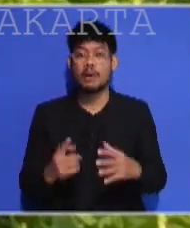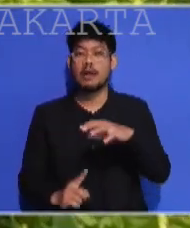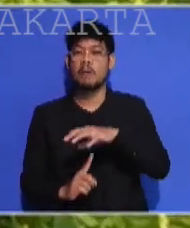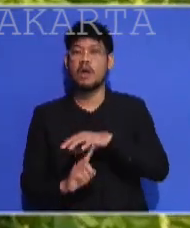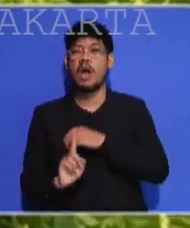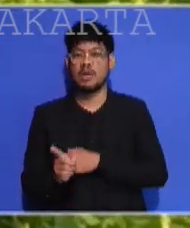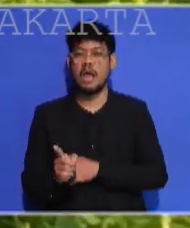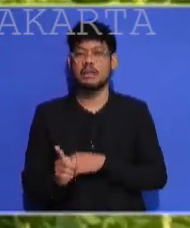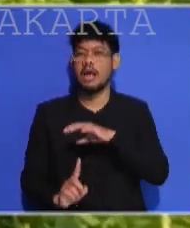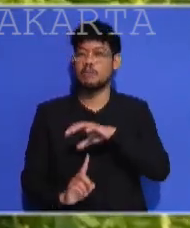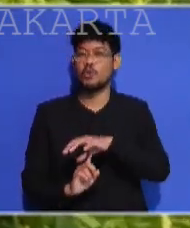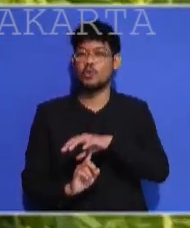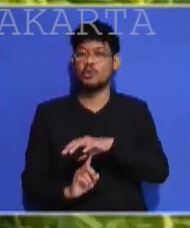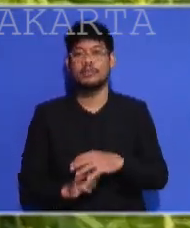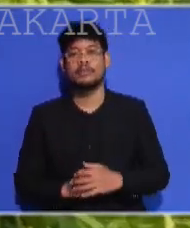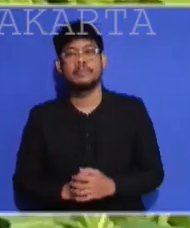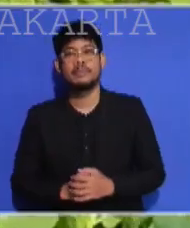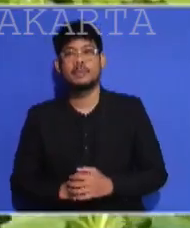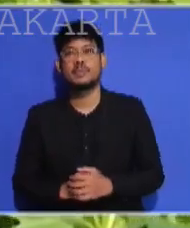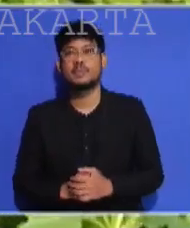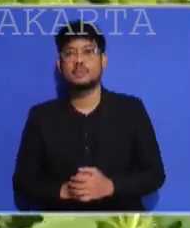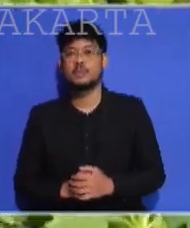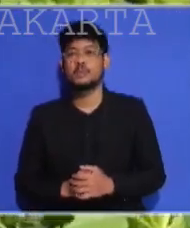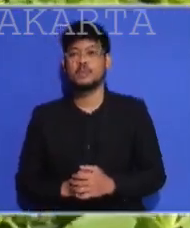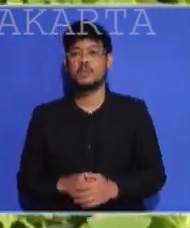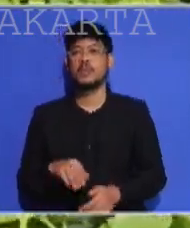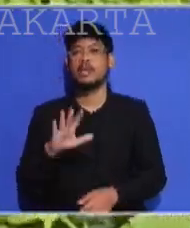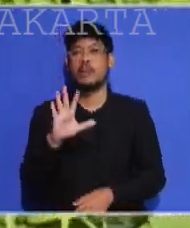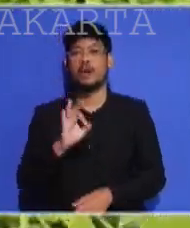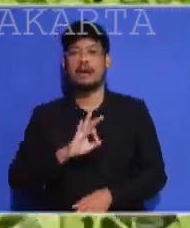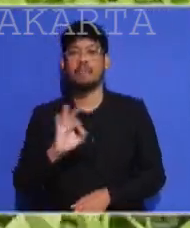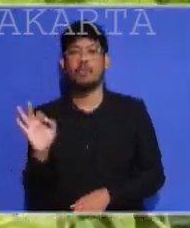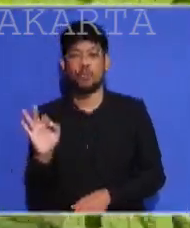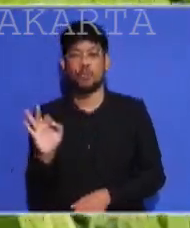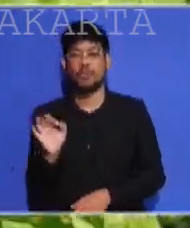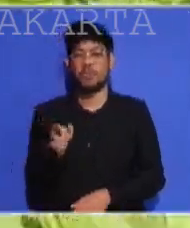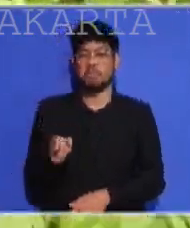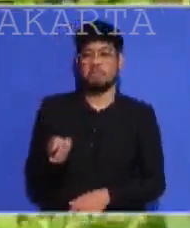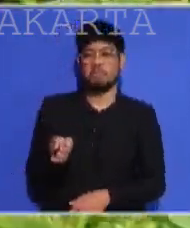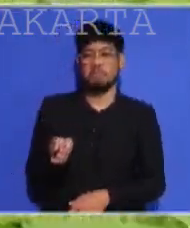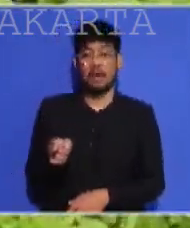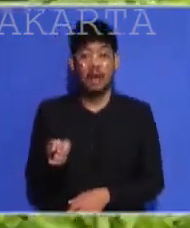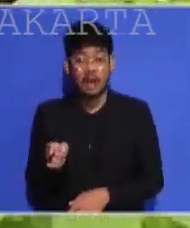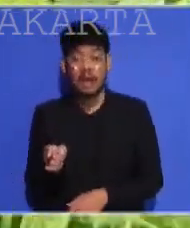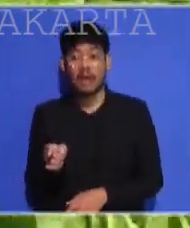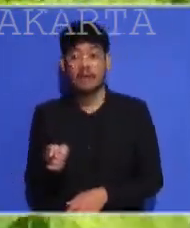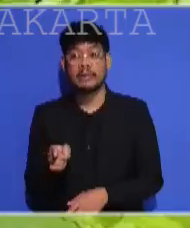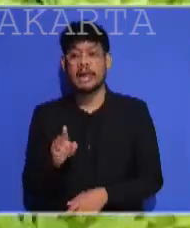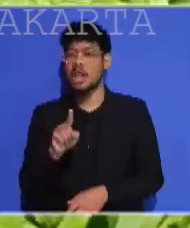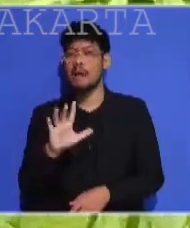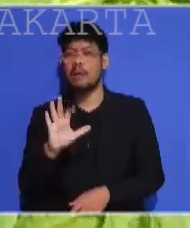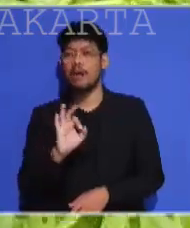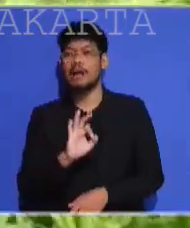doso tumugi Rp50.000 setunggal jinah. Kangge lahan budidaya ingkang wiyaripun ngancik gangsal 100 meter persegi menika